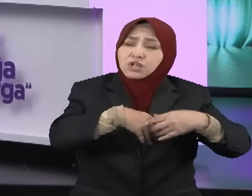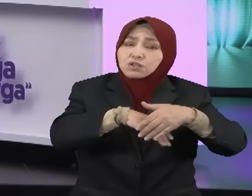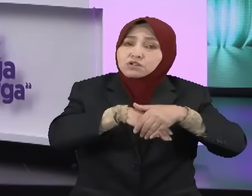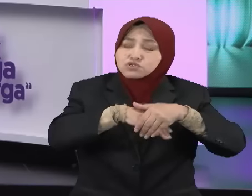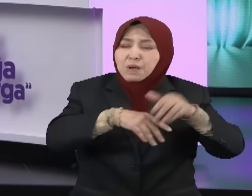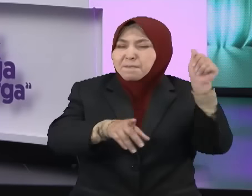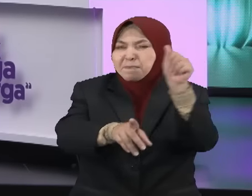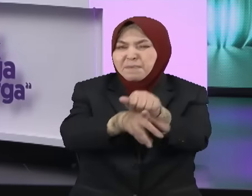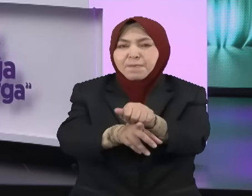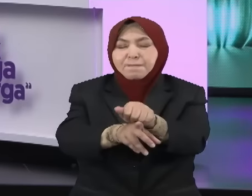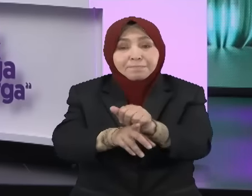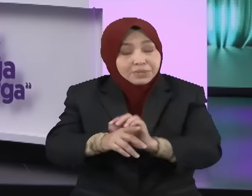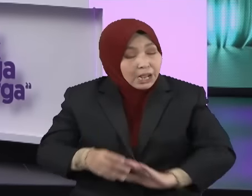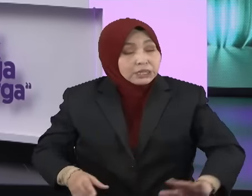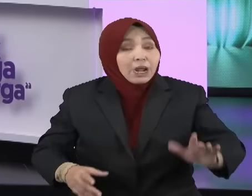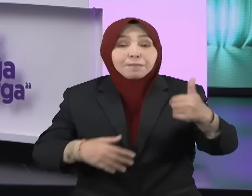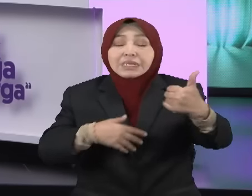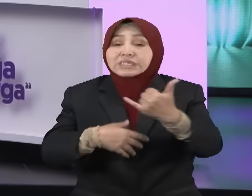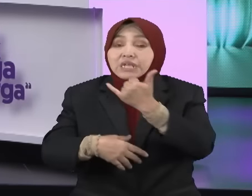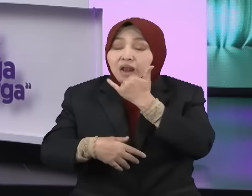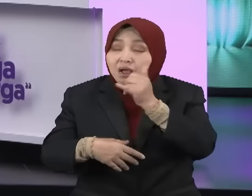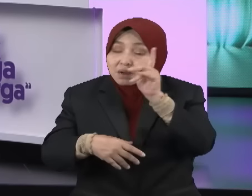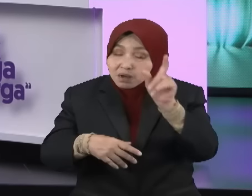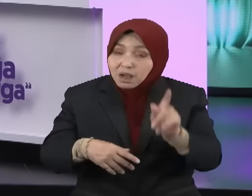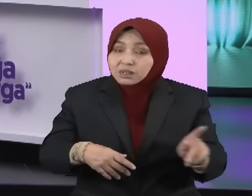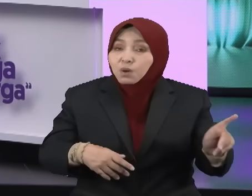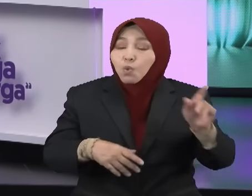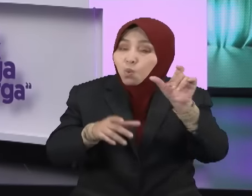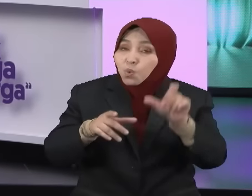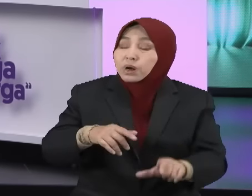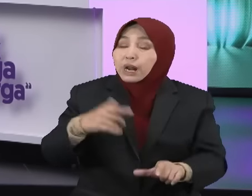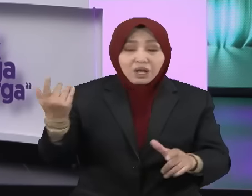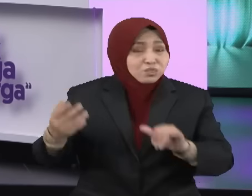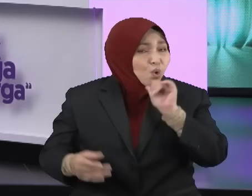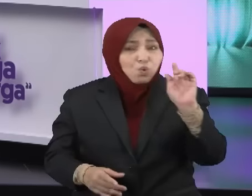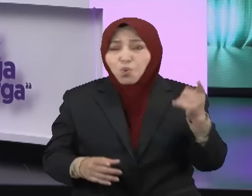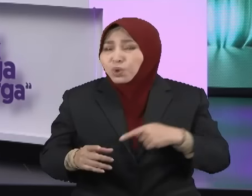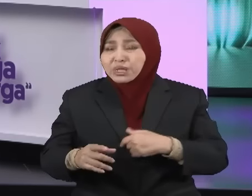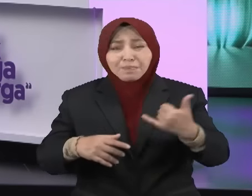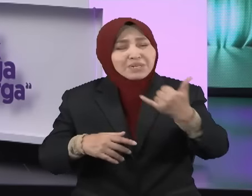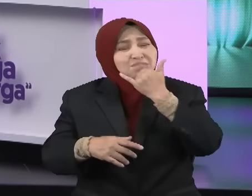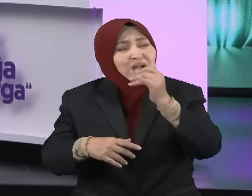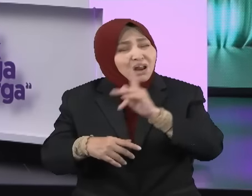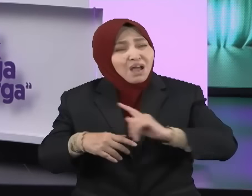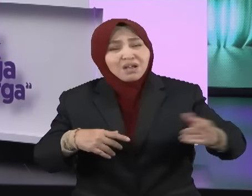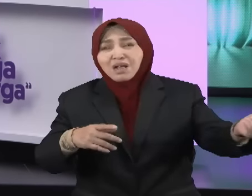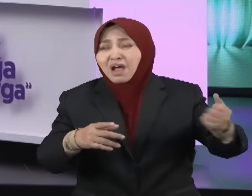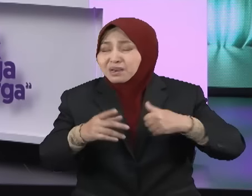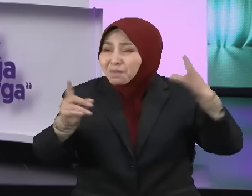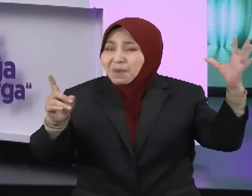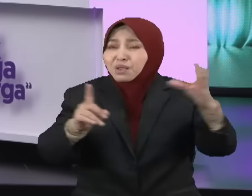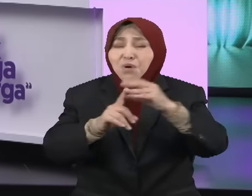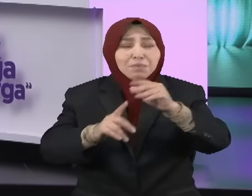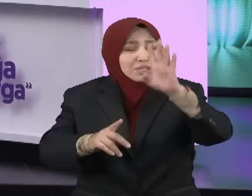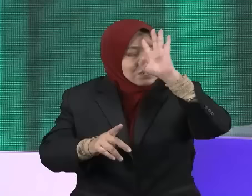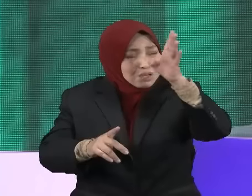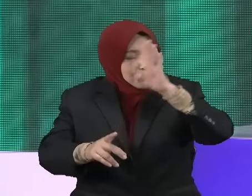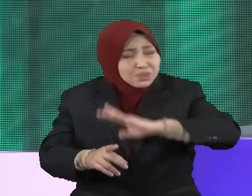blame. Menyalahkan orang lain, dan bukan sekadar menyalahkan makhluk tetapi menyalahkan kepada pencipta makhluk,